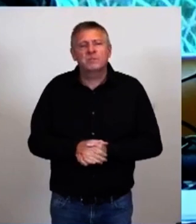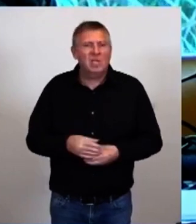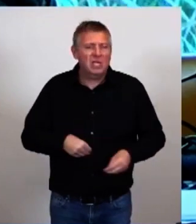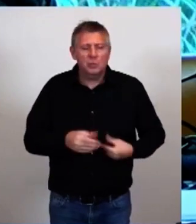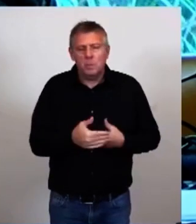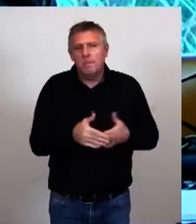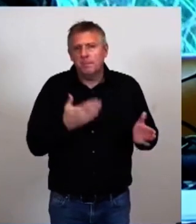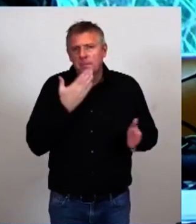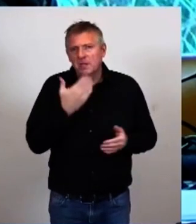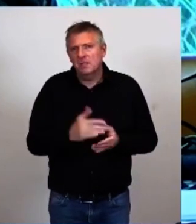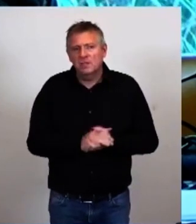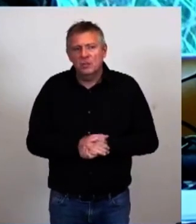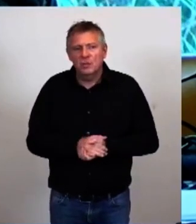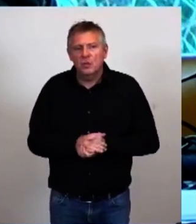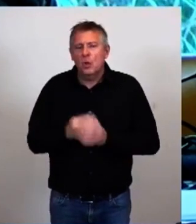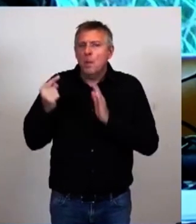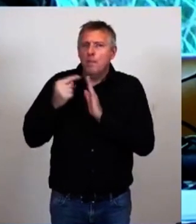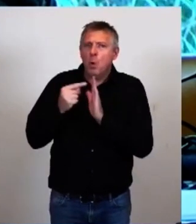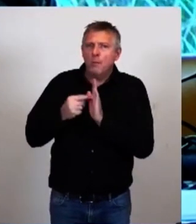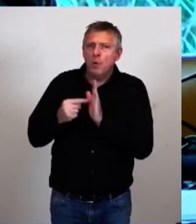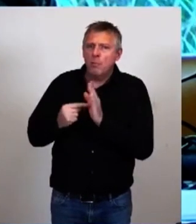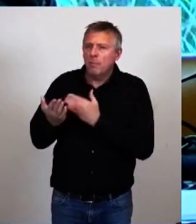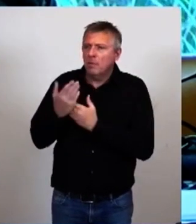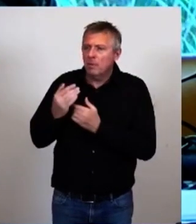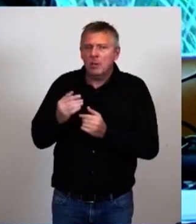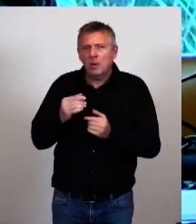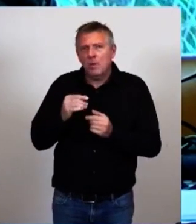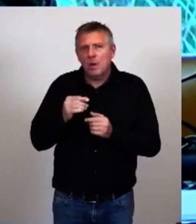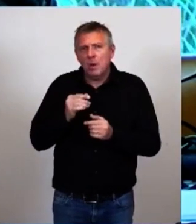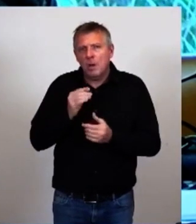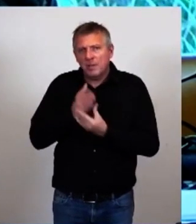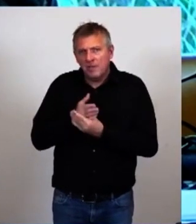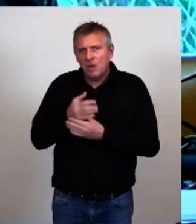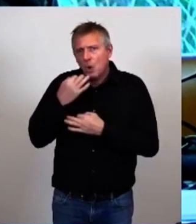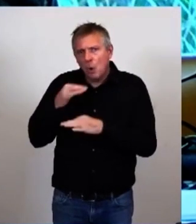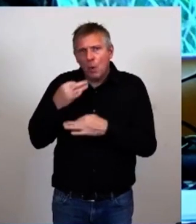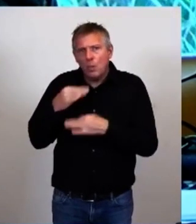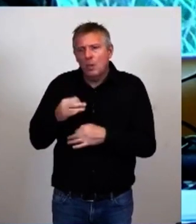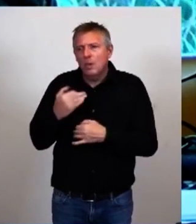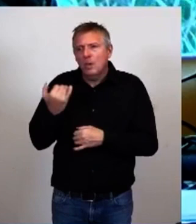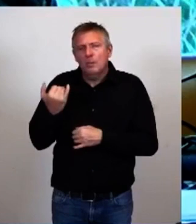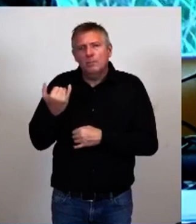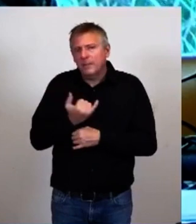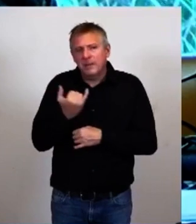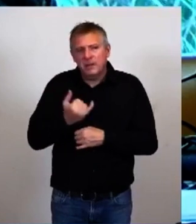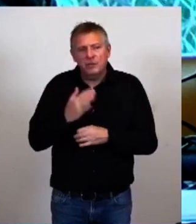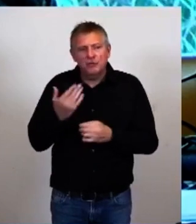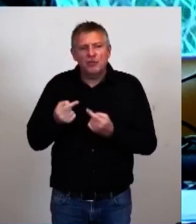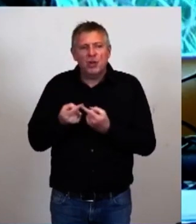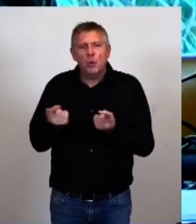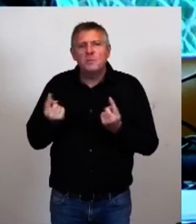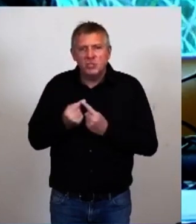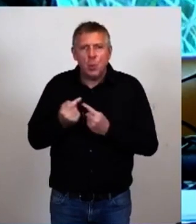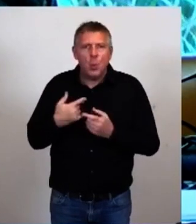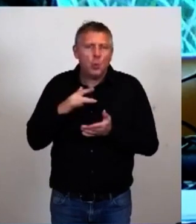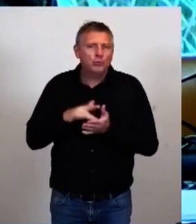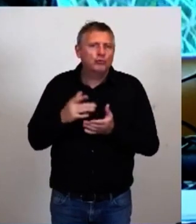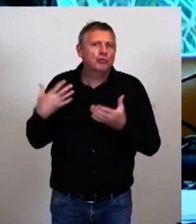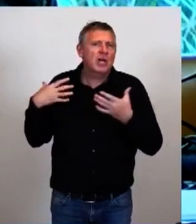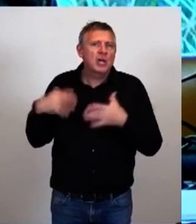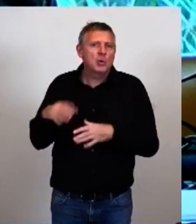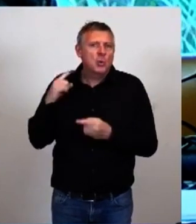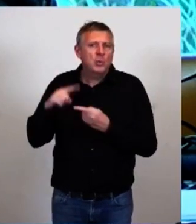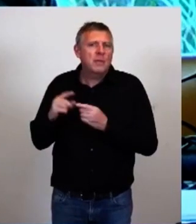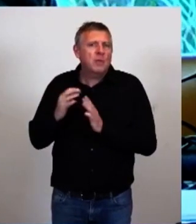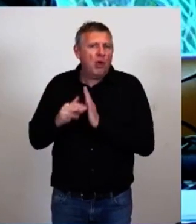revenir et de commenter sur chacun des points qui viennent d'être présentés, d'autant qu'on avait eu une réunion en commission